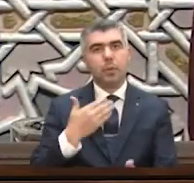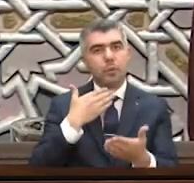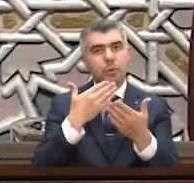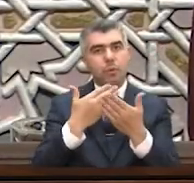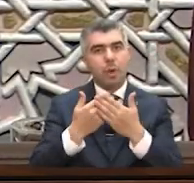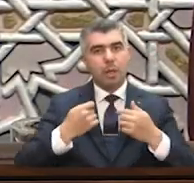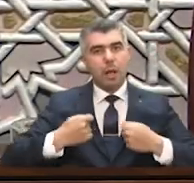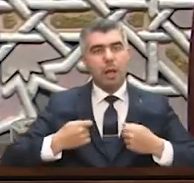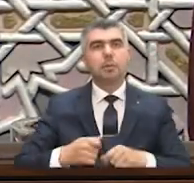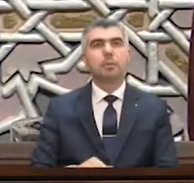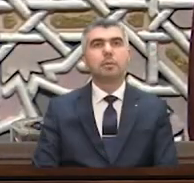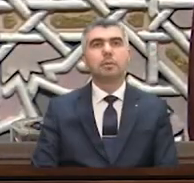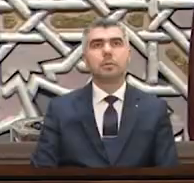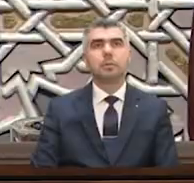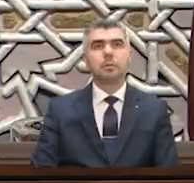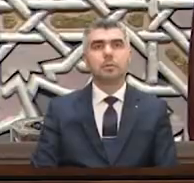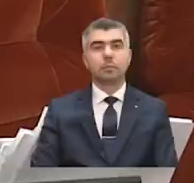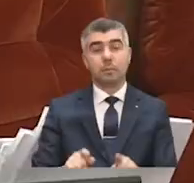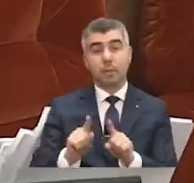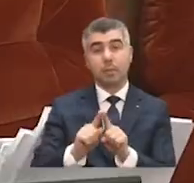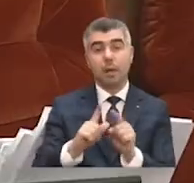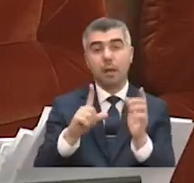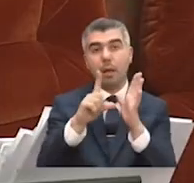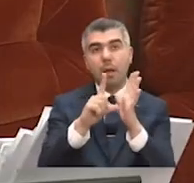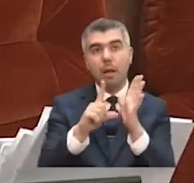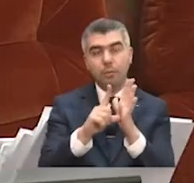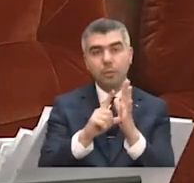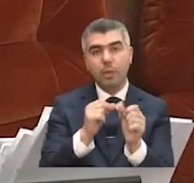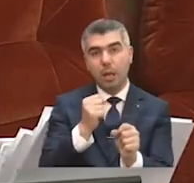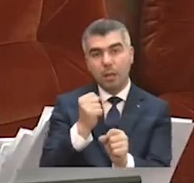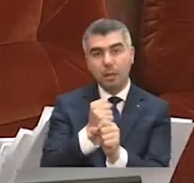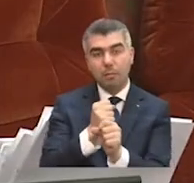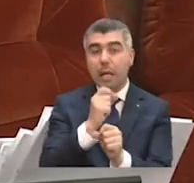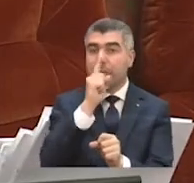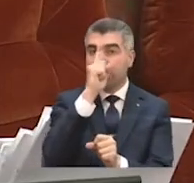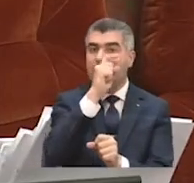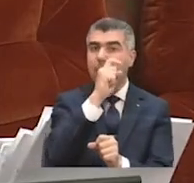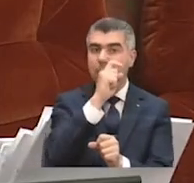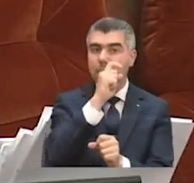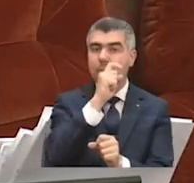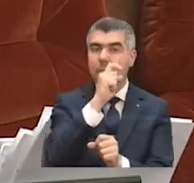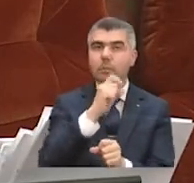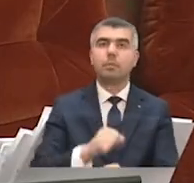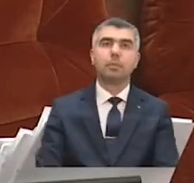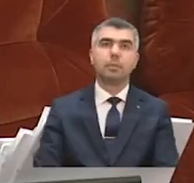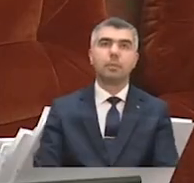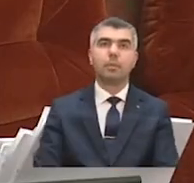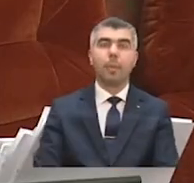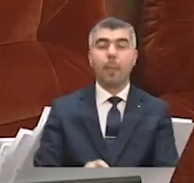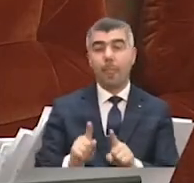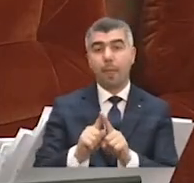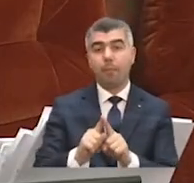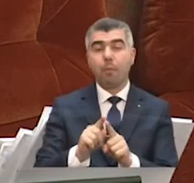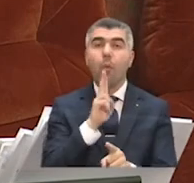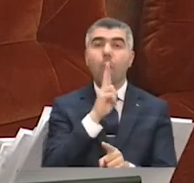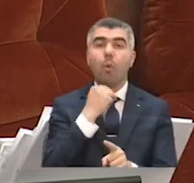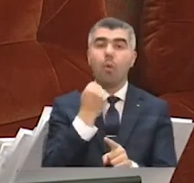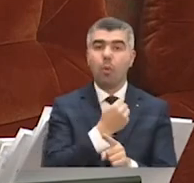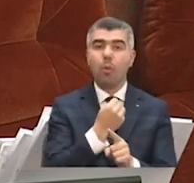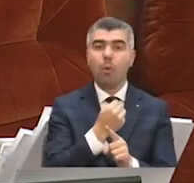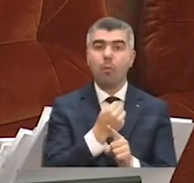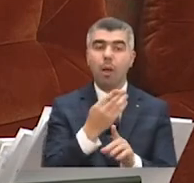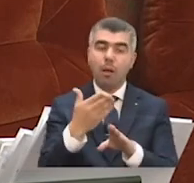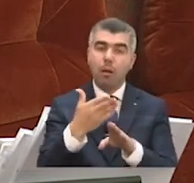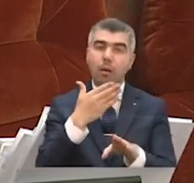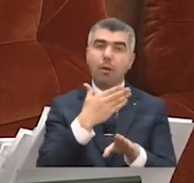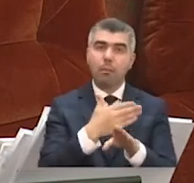السيدة الرئيسة، القضية ديال المدونات الشغل هي قضية معقدة، ولا أدلى على ذلك من أنه الحكومات المتعاقبة لم تستطع